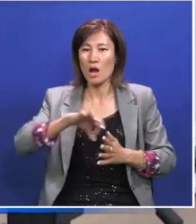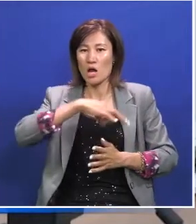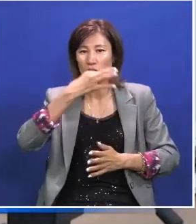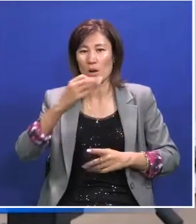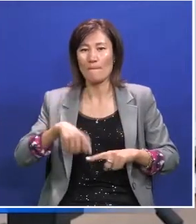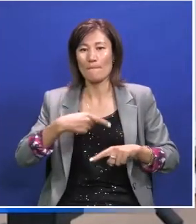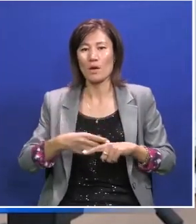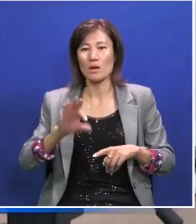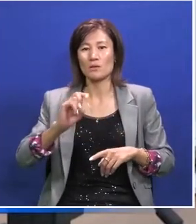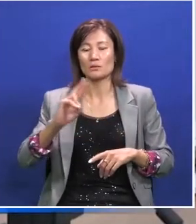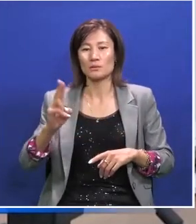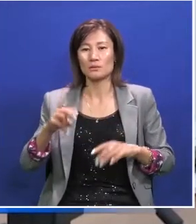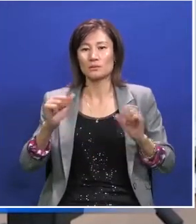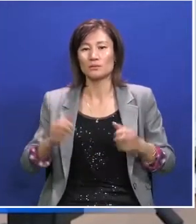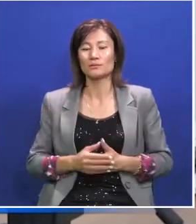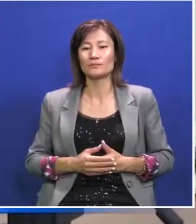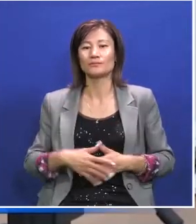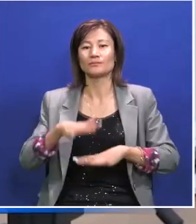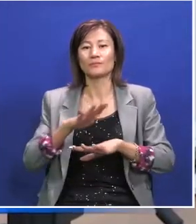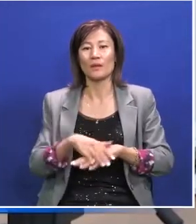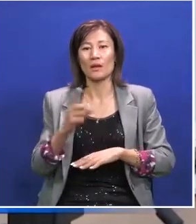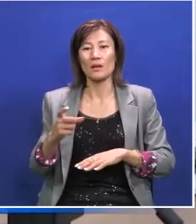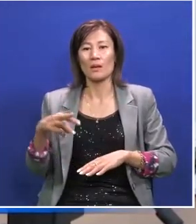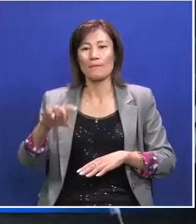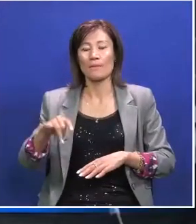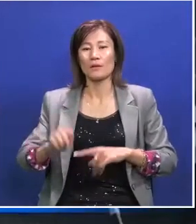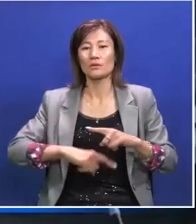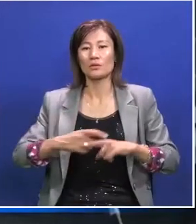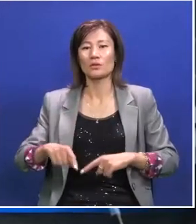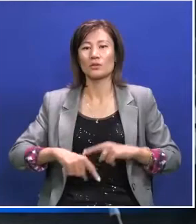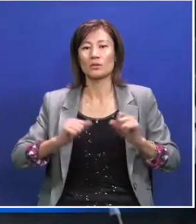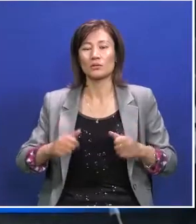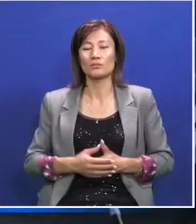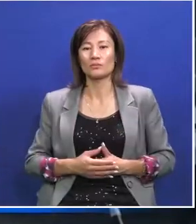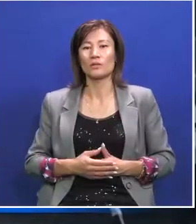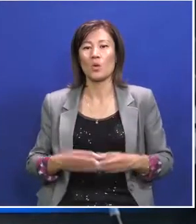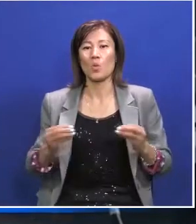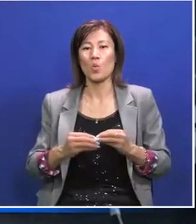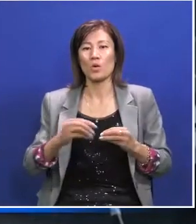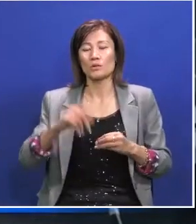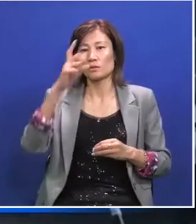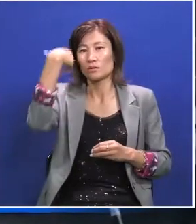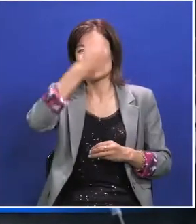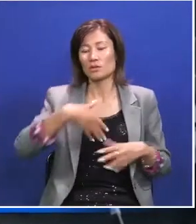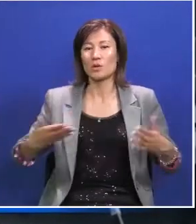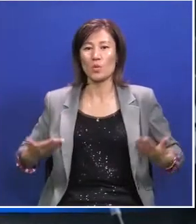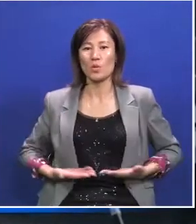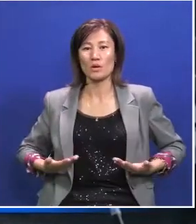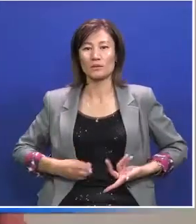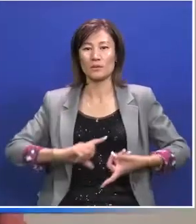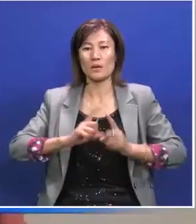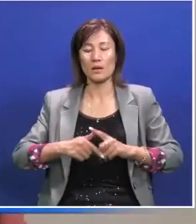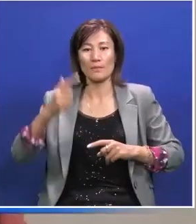санақ қорытындысы бойынша елде халықтың пандемиядан қалай өтіп жатқанын, 10 жылдан кейін өмір салты қалай өзгергенін білуге